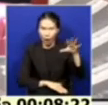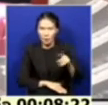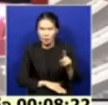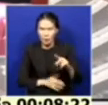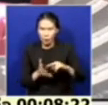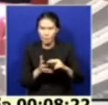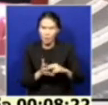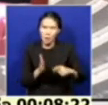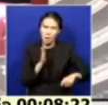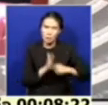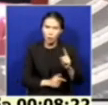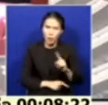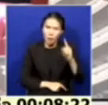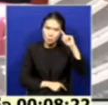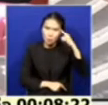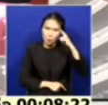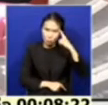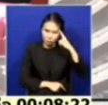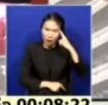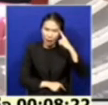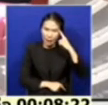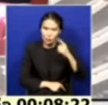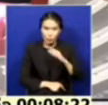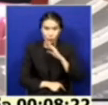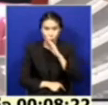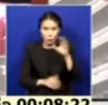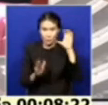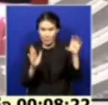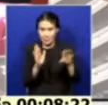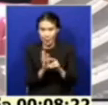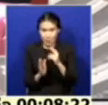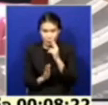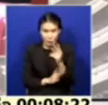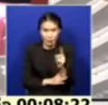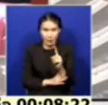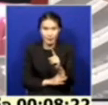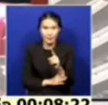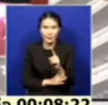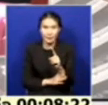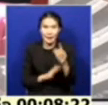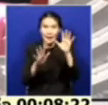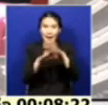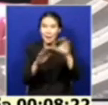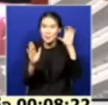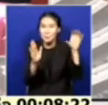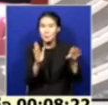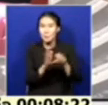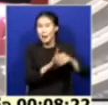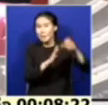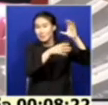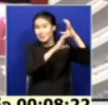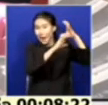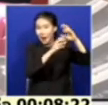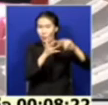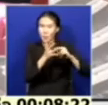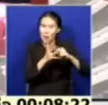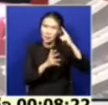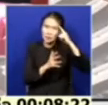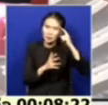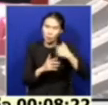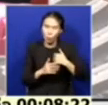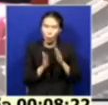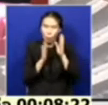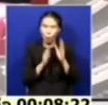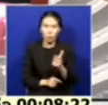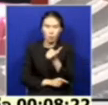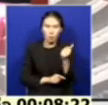าจากสื่อนี่อาจจะมีความชัดเจนเป็นพิเศษนะเพราะมีคลิปอยู่ด้วยแต่ว่าอย่างที่เราก็รับทราบกันคลิปนั้น